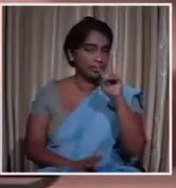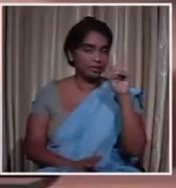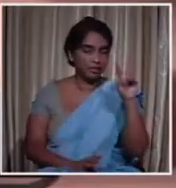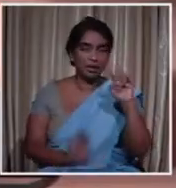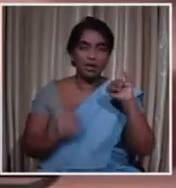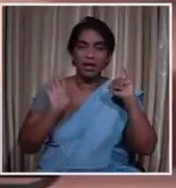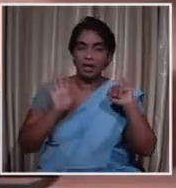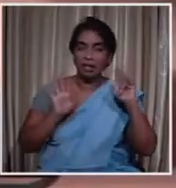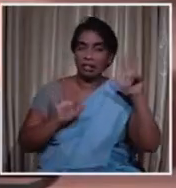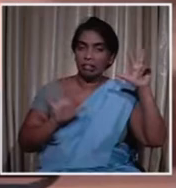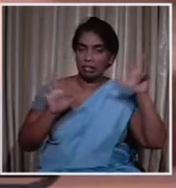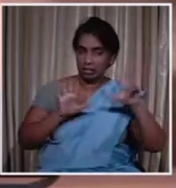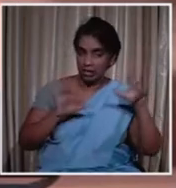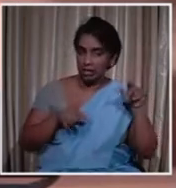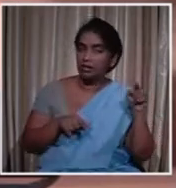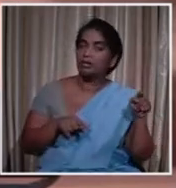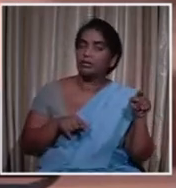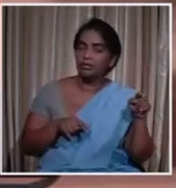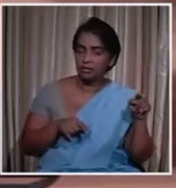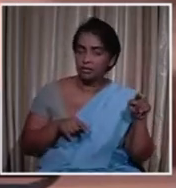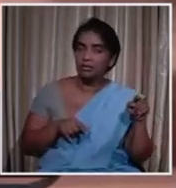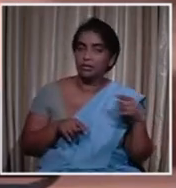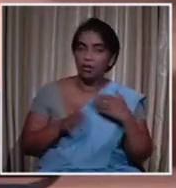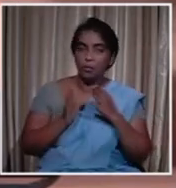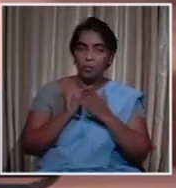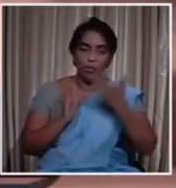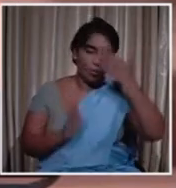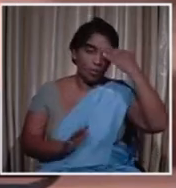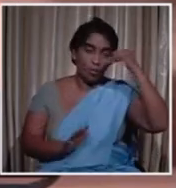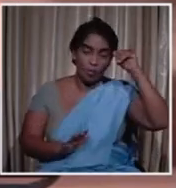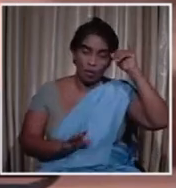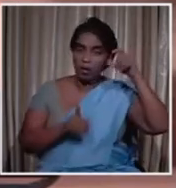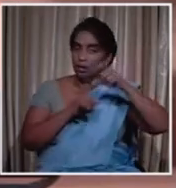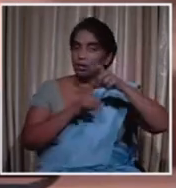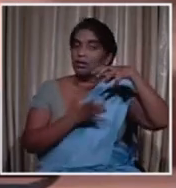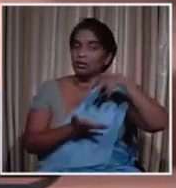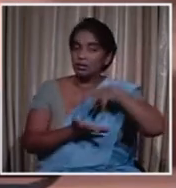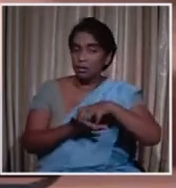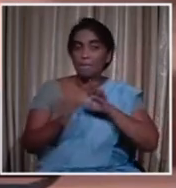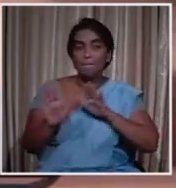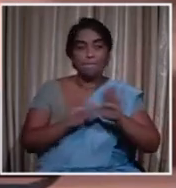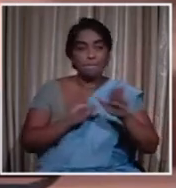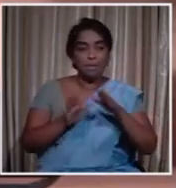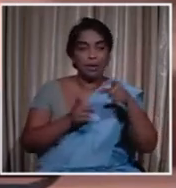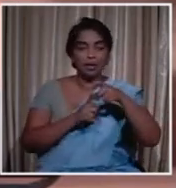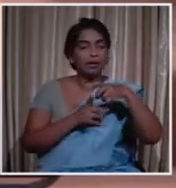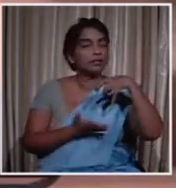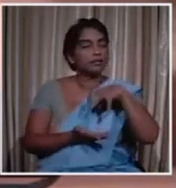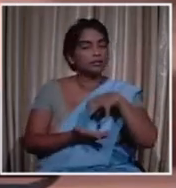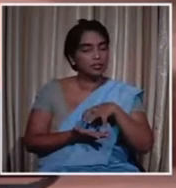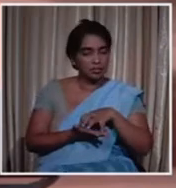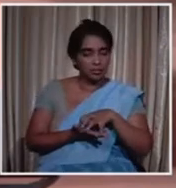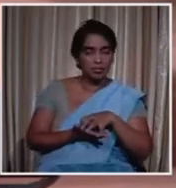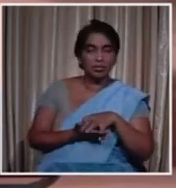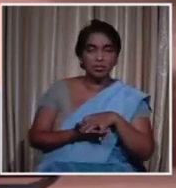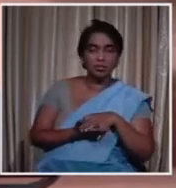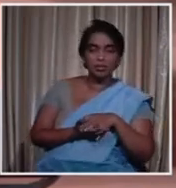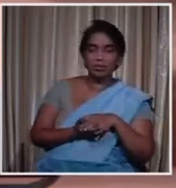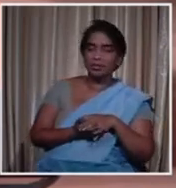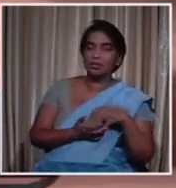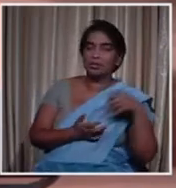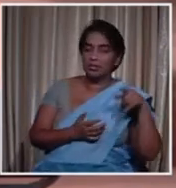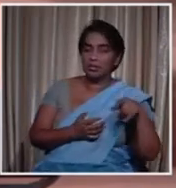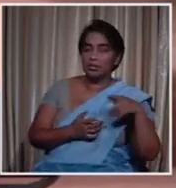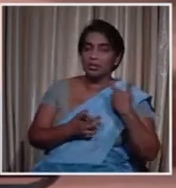2022/6/18 முல்லைத்தீவு மாவட்டத்தினுடைய நிர்வாக எல்லைக்கு உட்பட்ட விஸ்வமடு எரிபொருள் நிரப்பு நிலையத்தில்